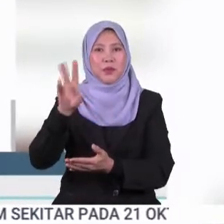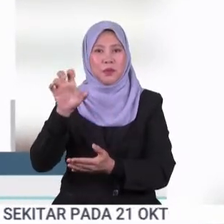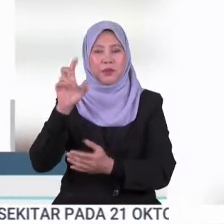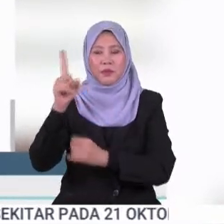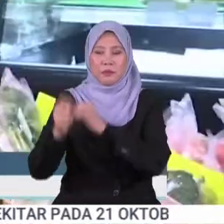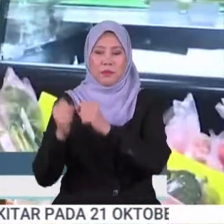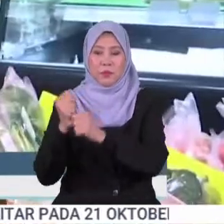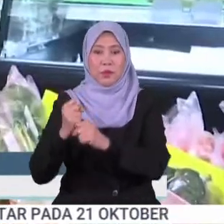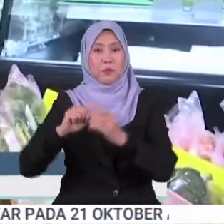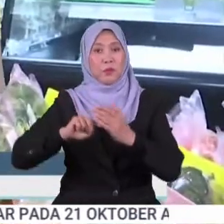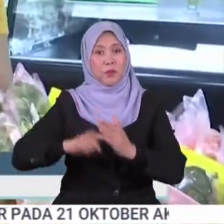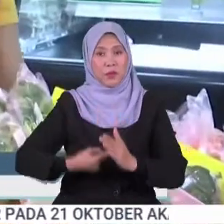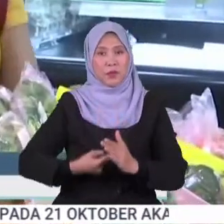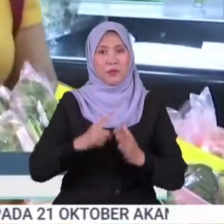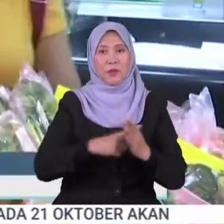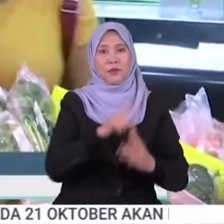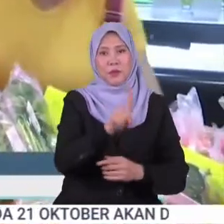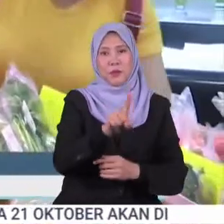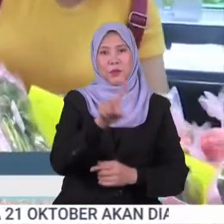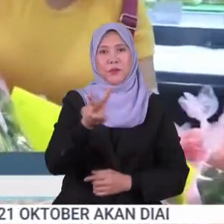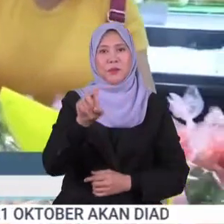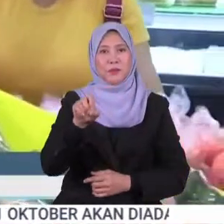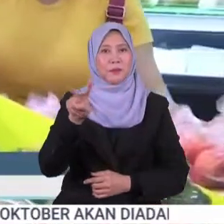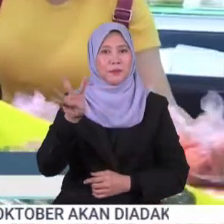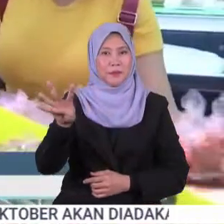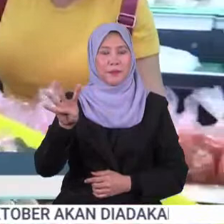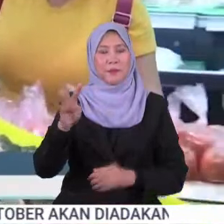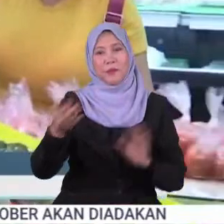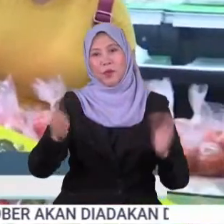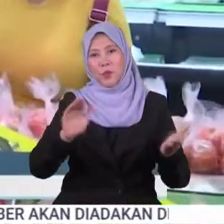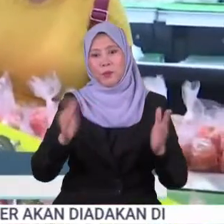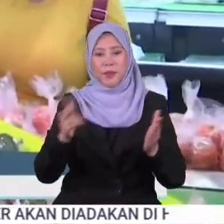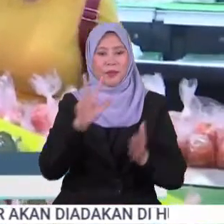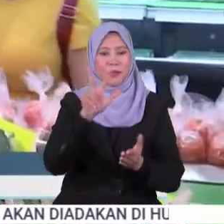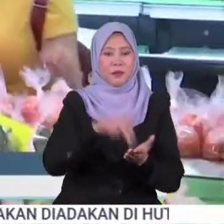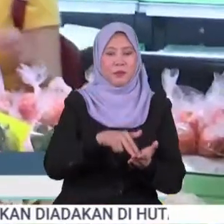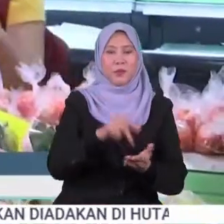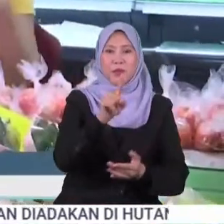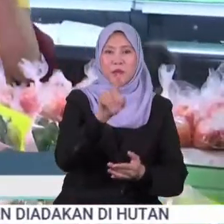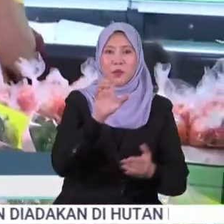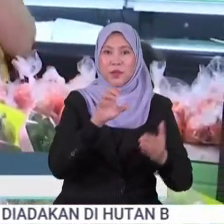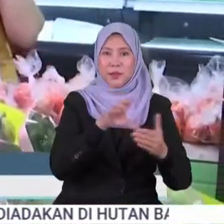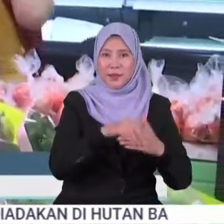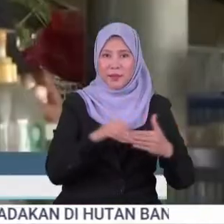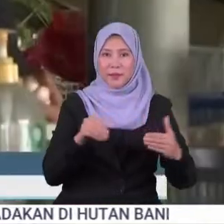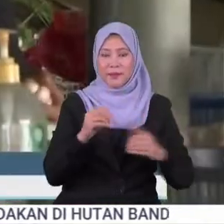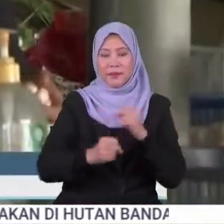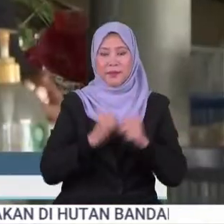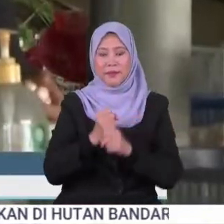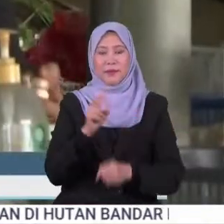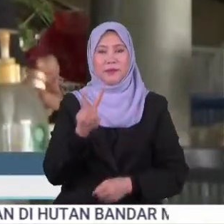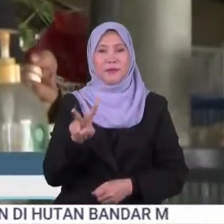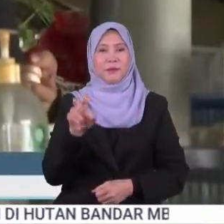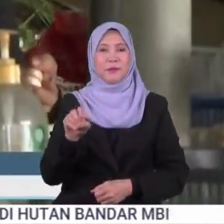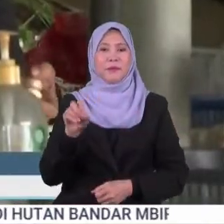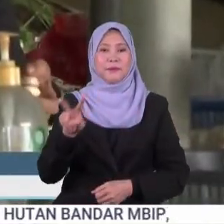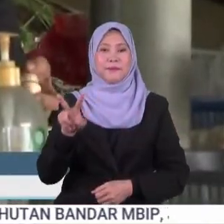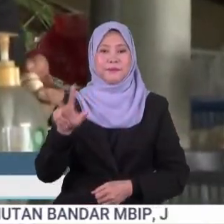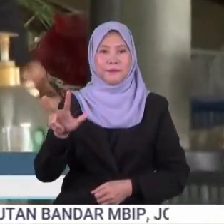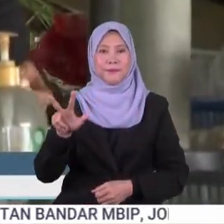RM3,700 setahun mulai Januari 2024 berbanding RM3,100 pada tahun